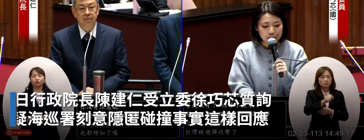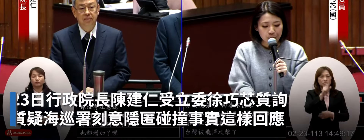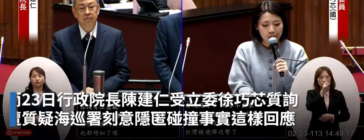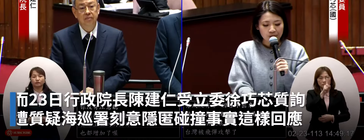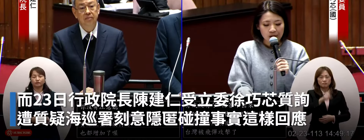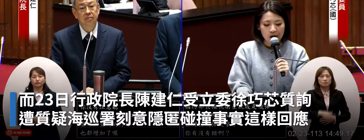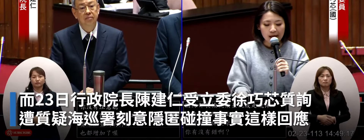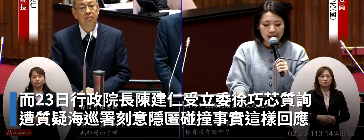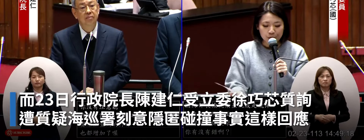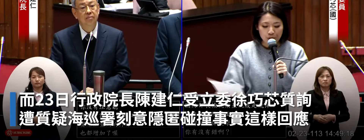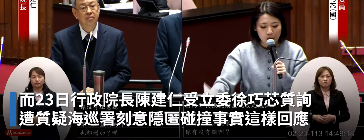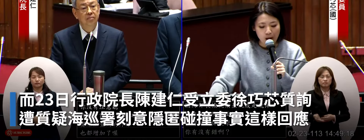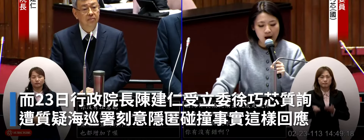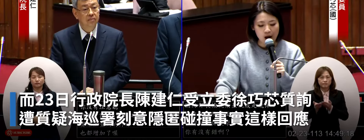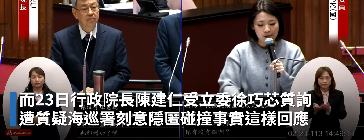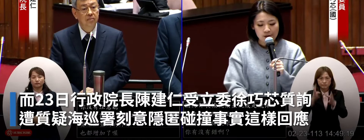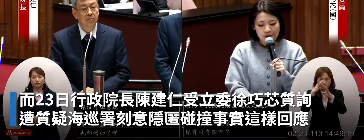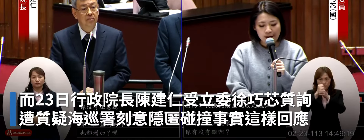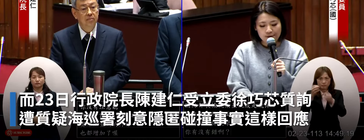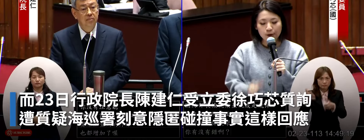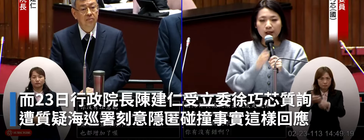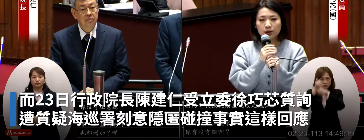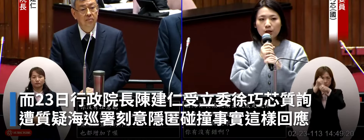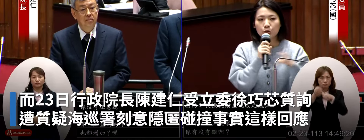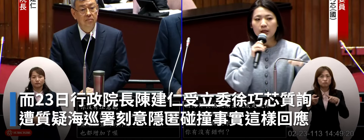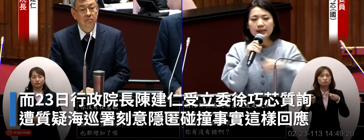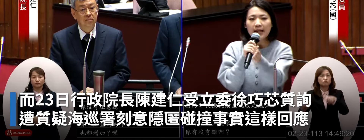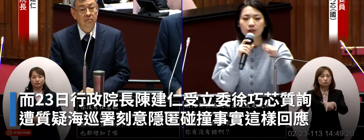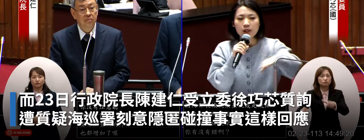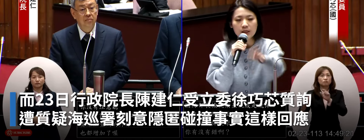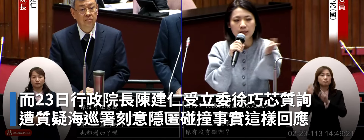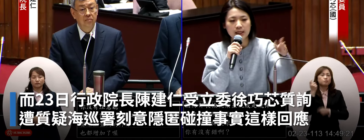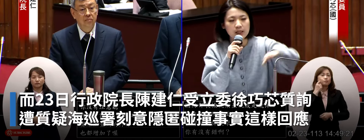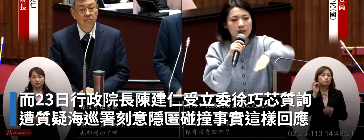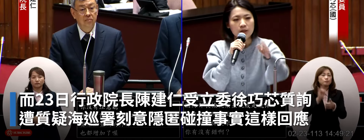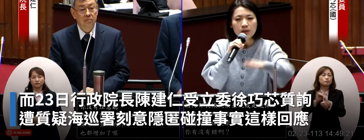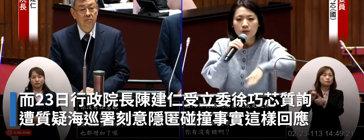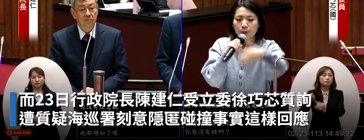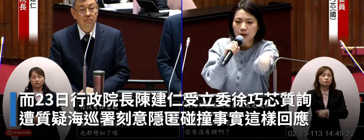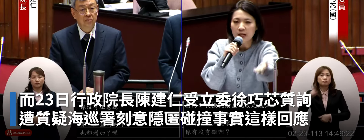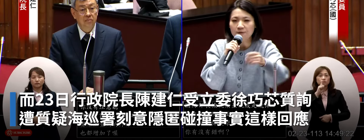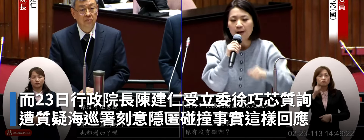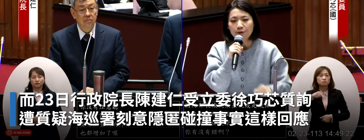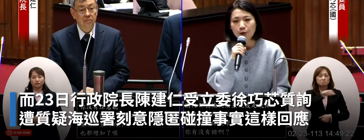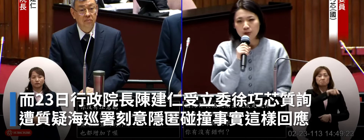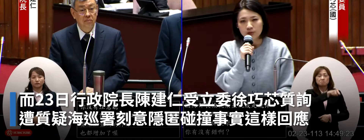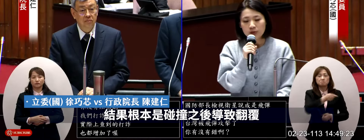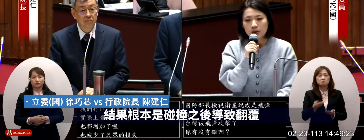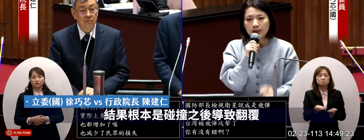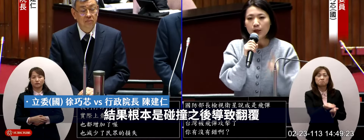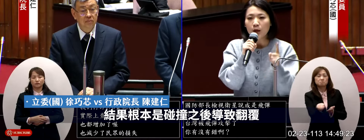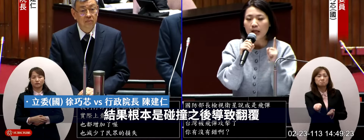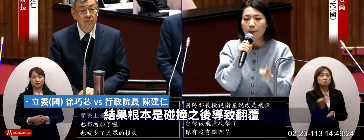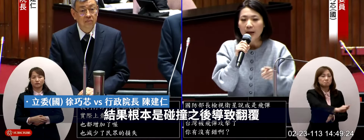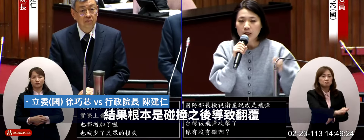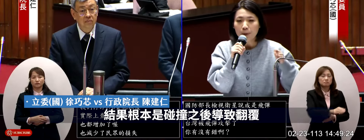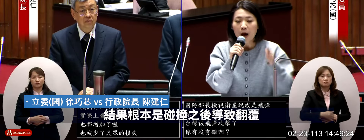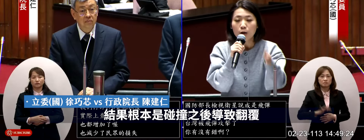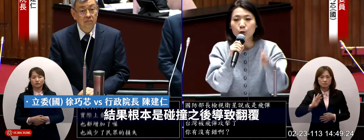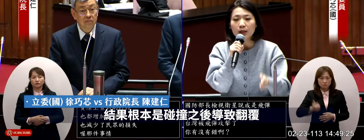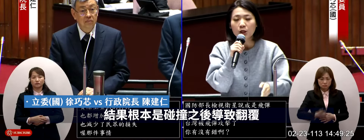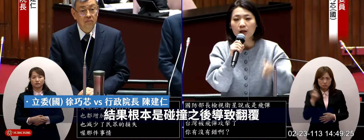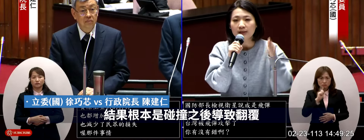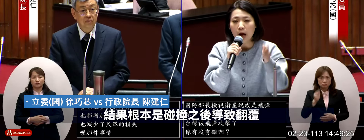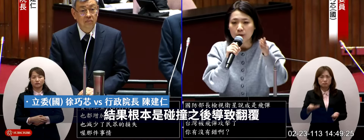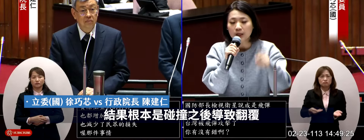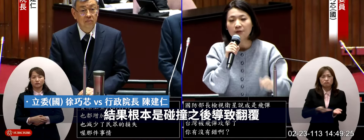海巡署公然说谎哦，翻覆的时候说人家蛇形不慎翻覆，结果根本是